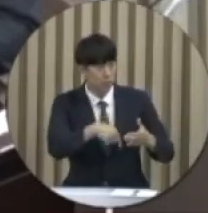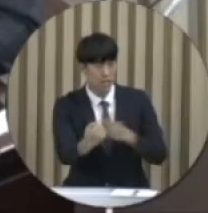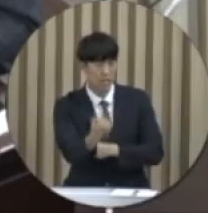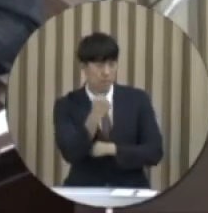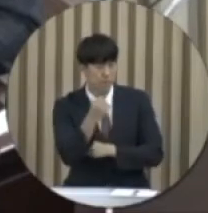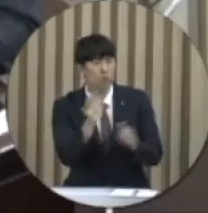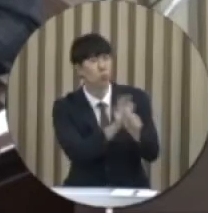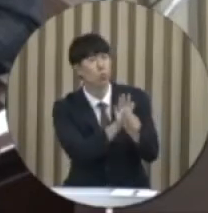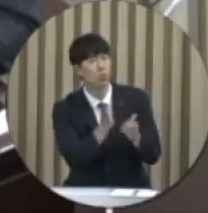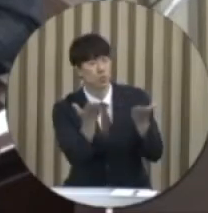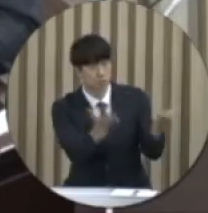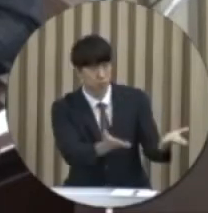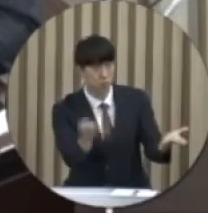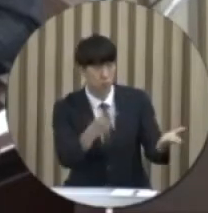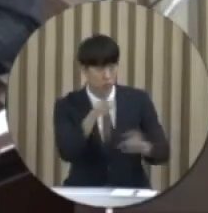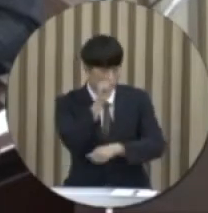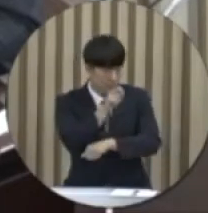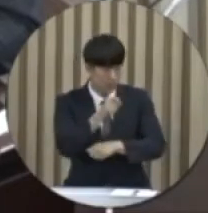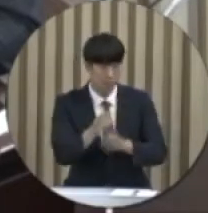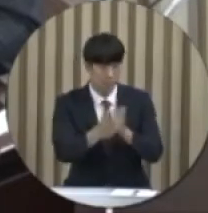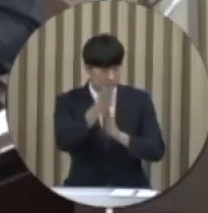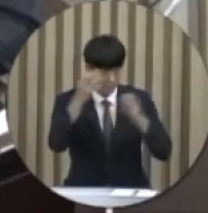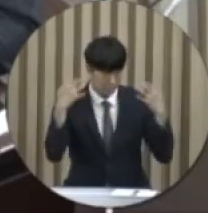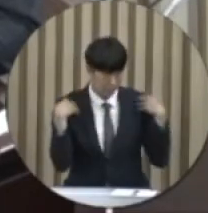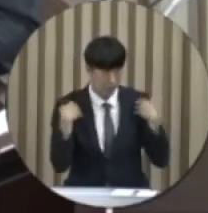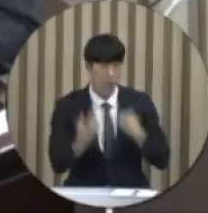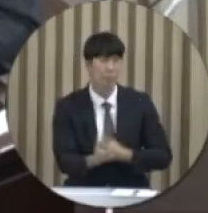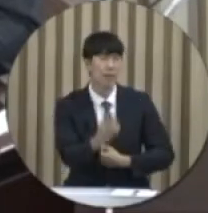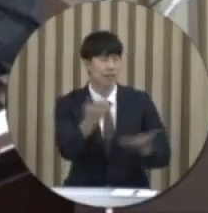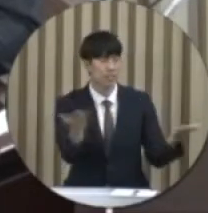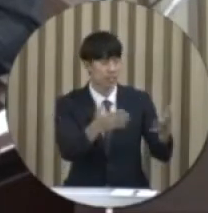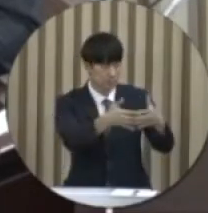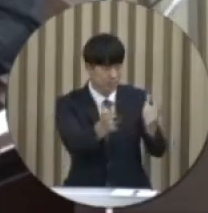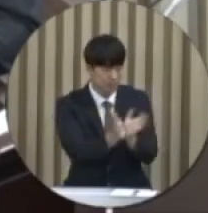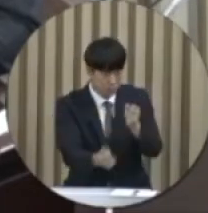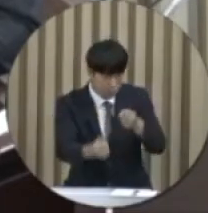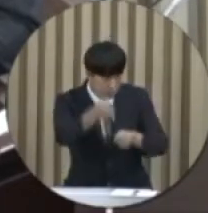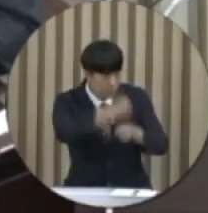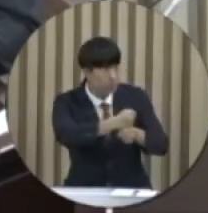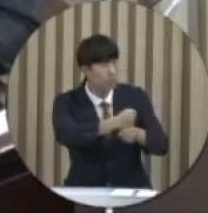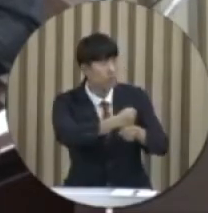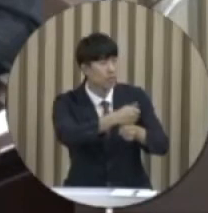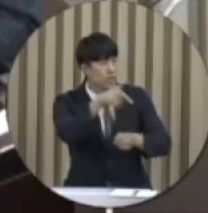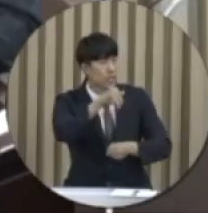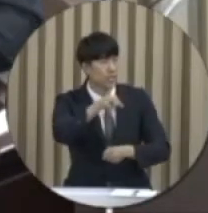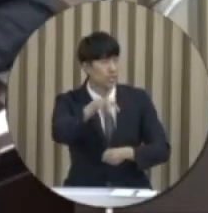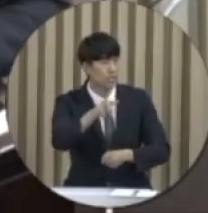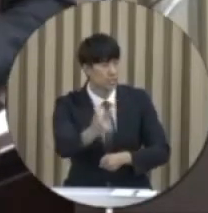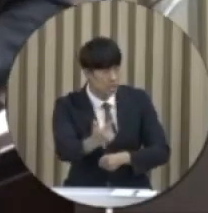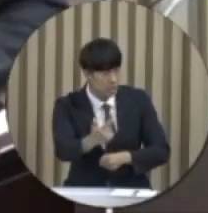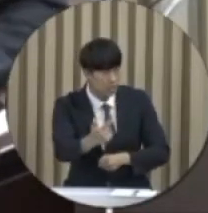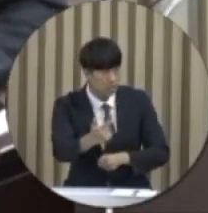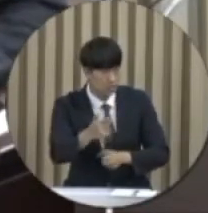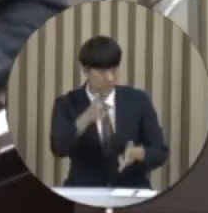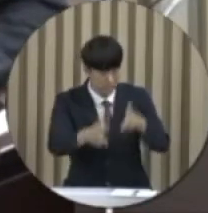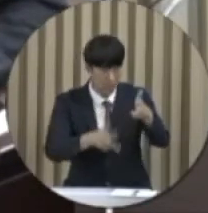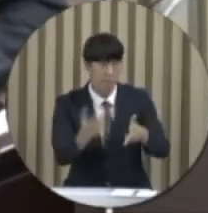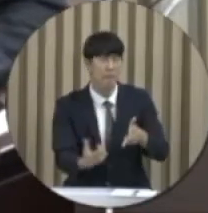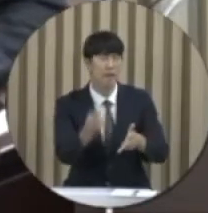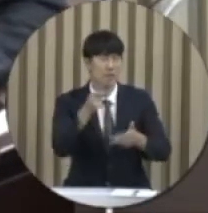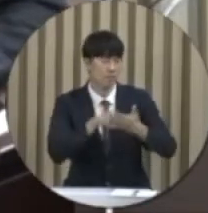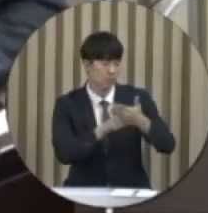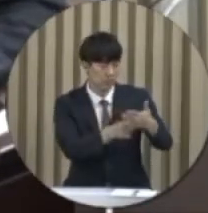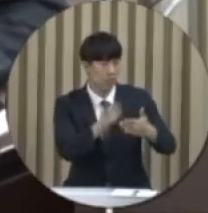거고요. 집행부에서도 조속히 TF팀을 꾸려서 기산주가 조속하게 사업이 진행되길